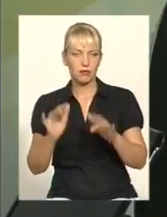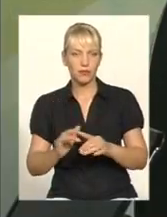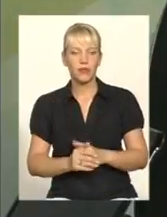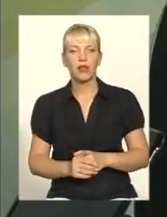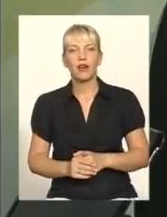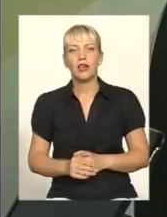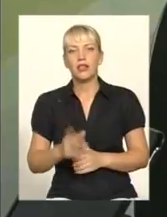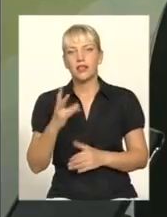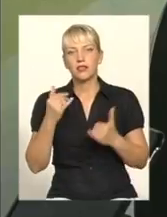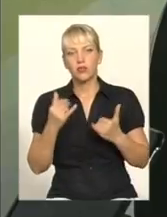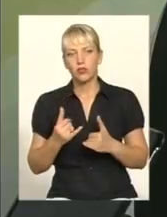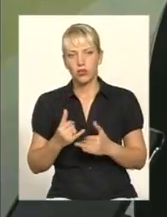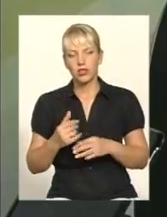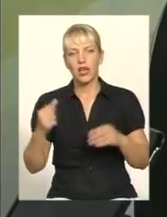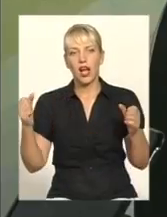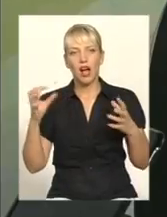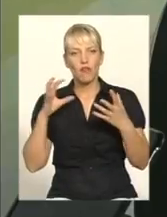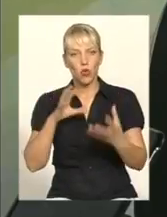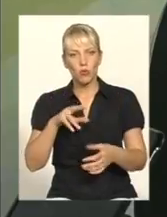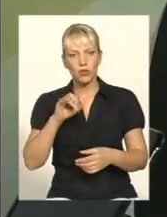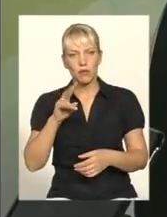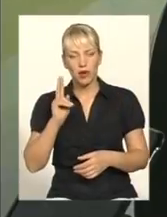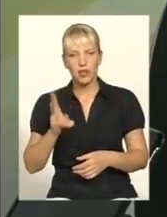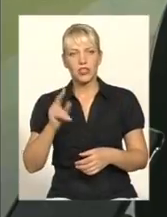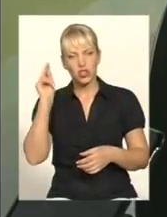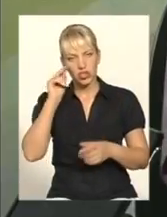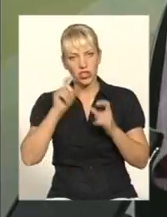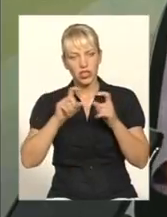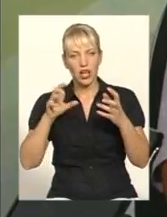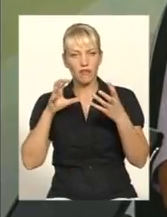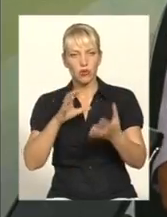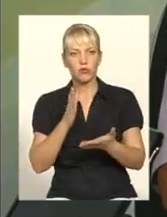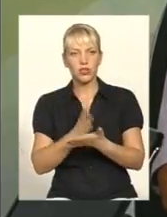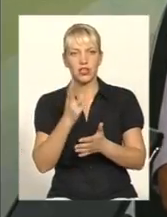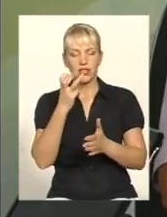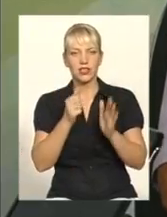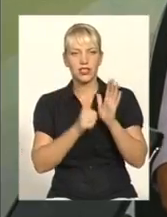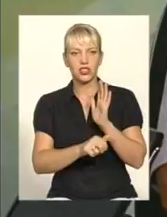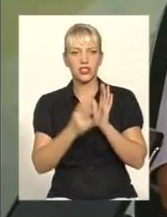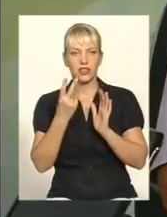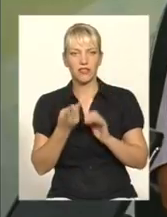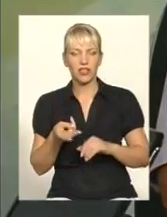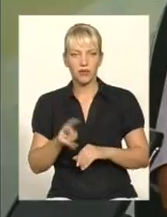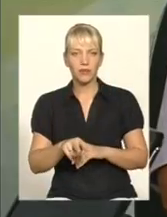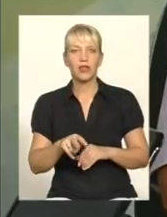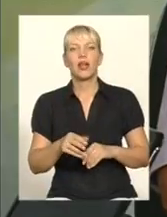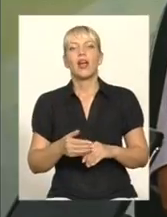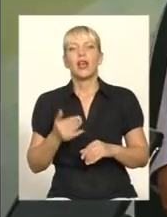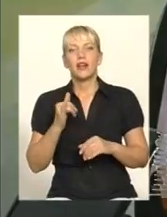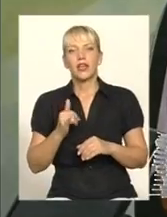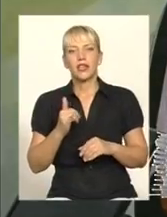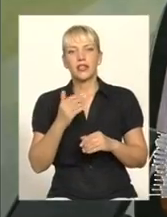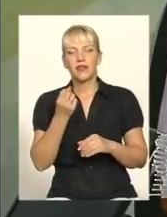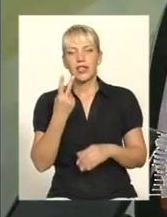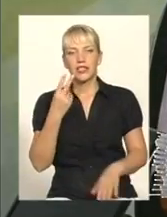сьогодні автобусний парк шкільних автобусів нараховує 362 одиниці. Близько